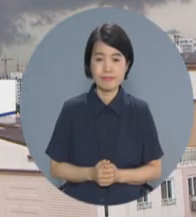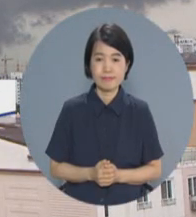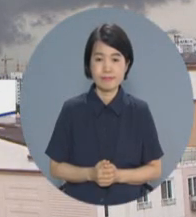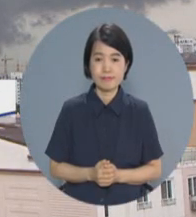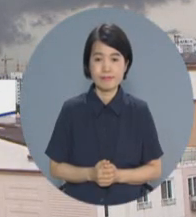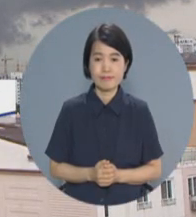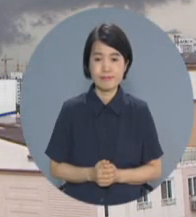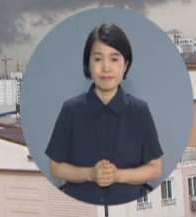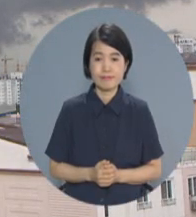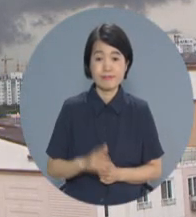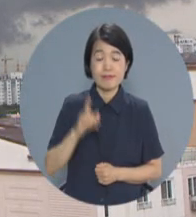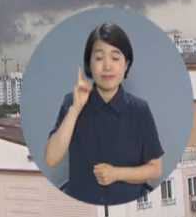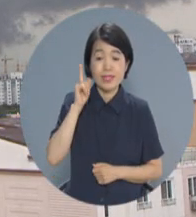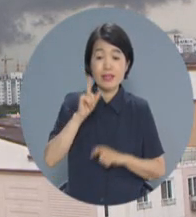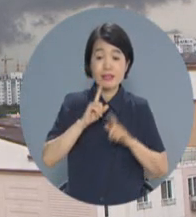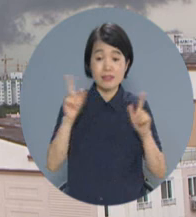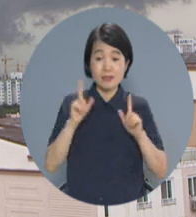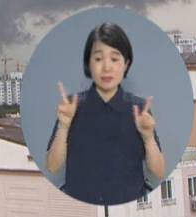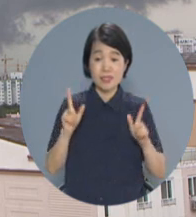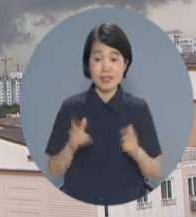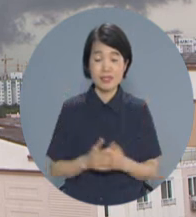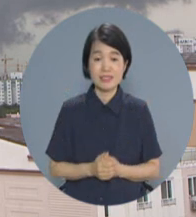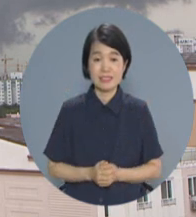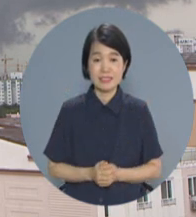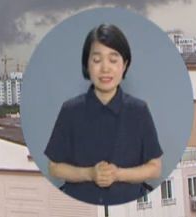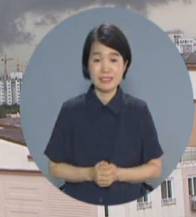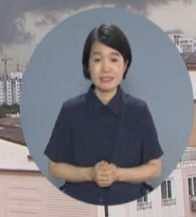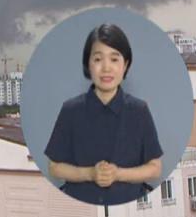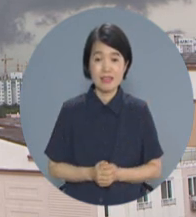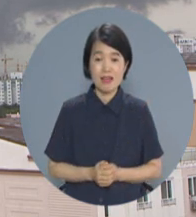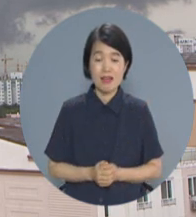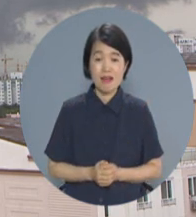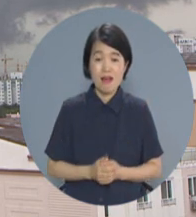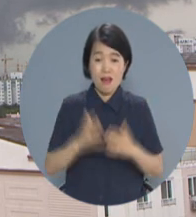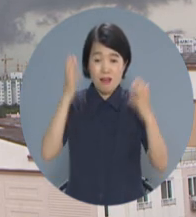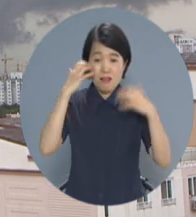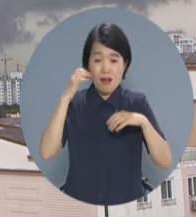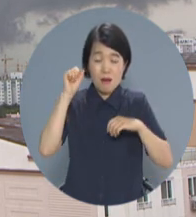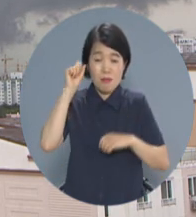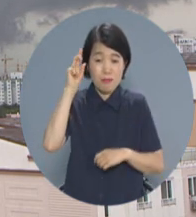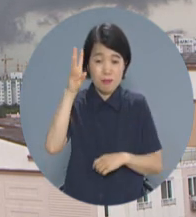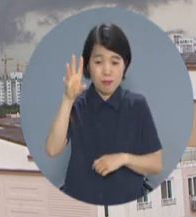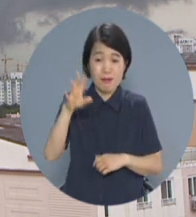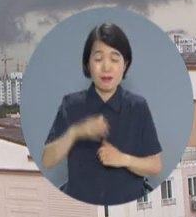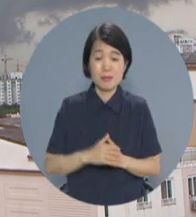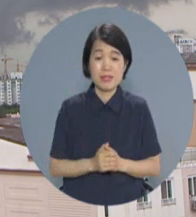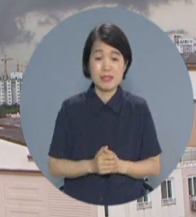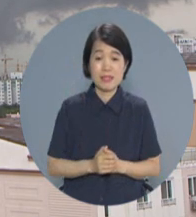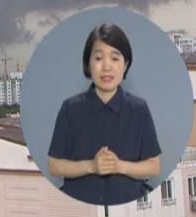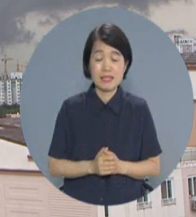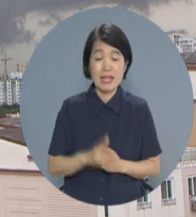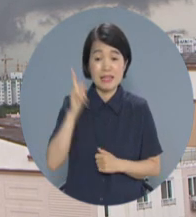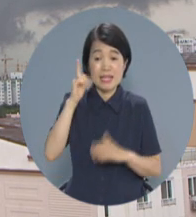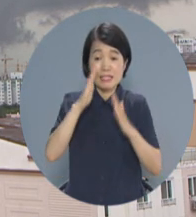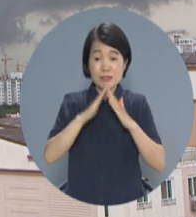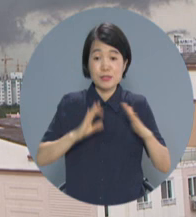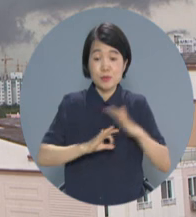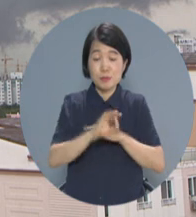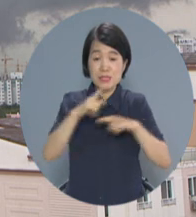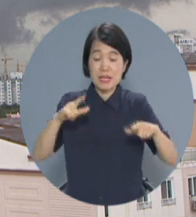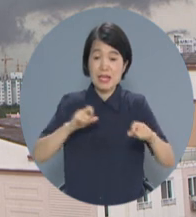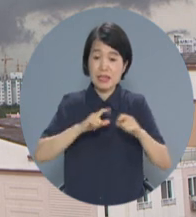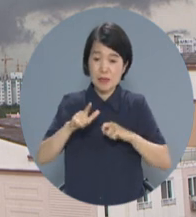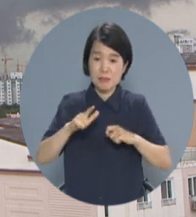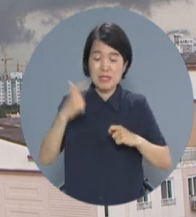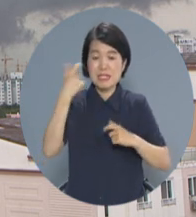여수 MBC AI 내일의 날씨입니다. 연일 무더위가 기승을 부리고 있습니다. 내일 전남 동부 지역은